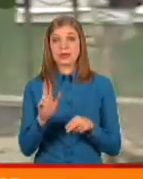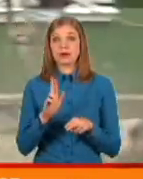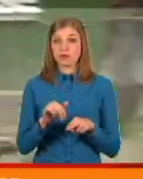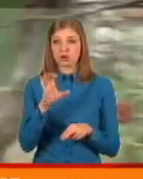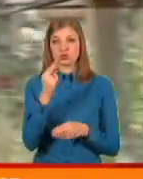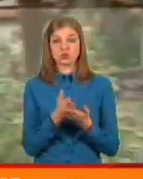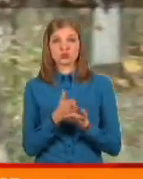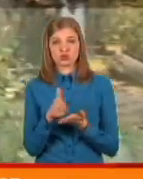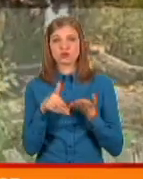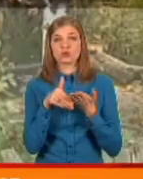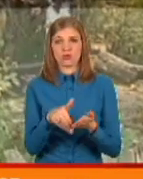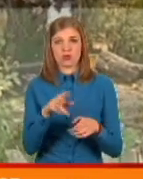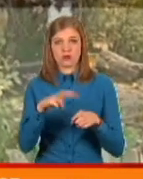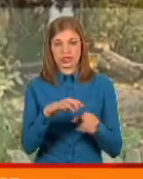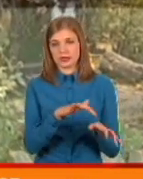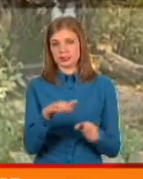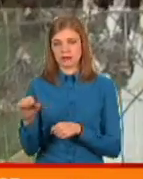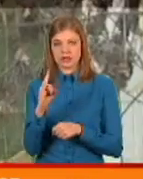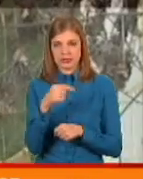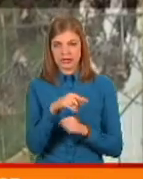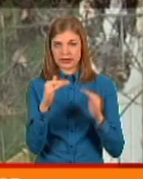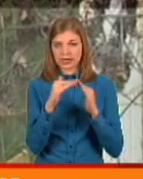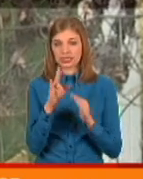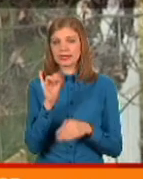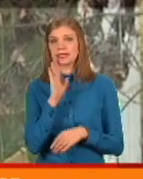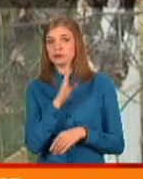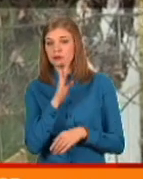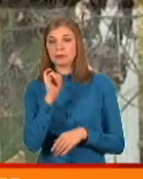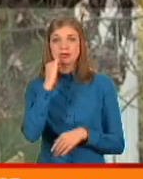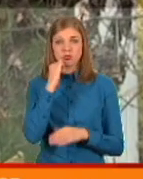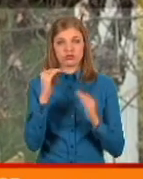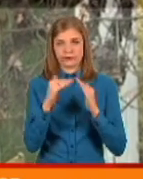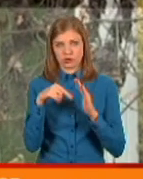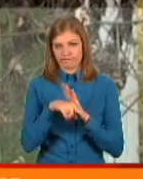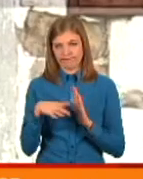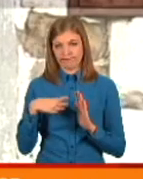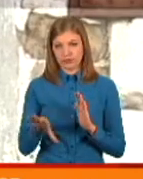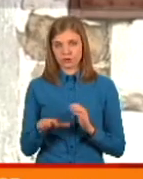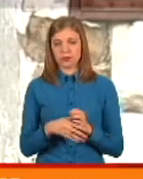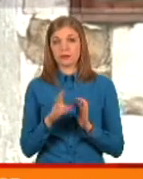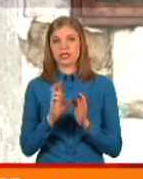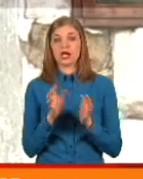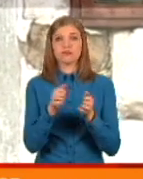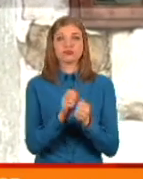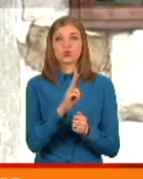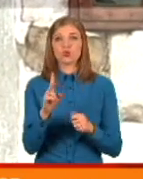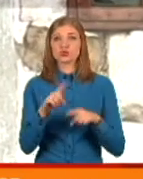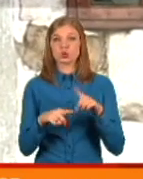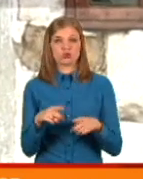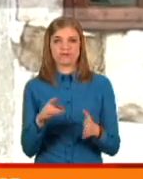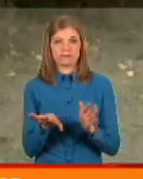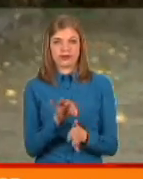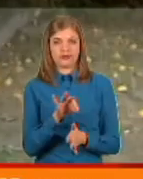та соцслужби допомагали медикам забирати дітей із хати. Ані мами, ані бабусі вдома не було. Заскочити когось із родичів в хаті